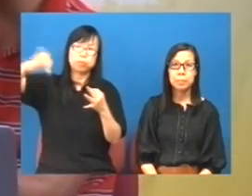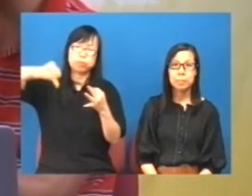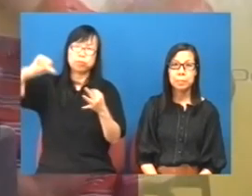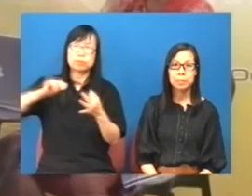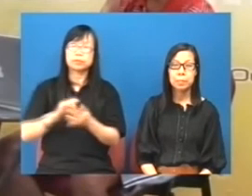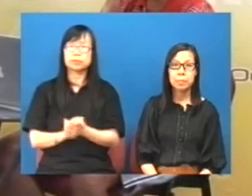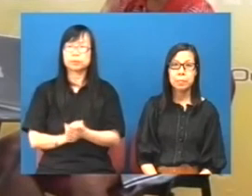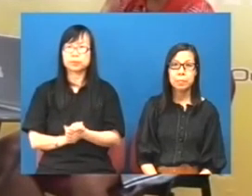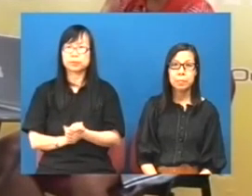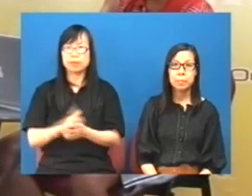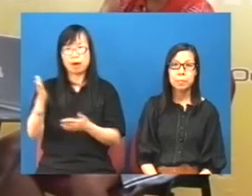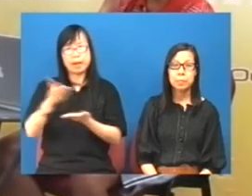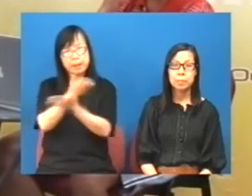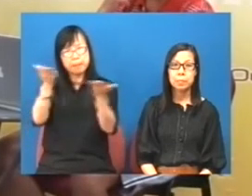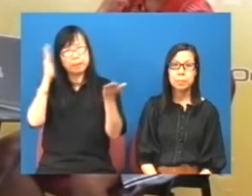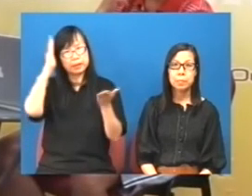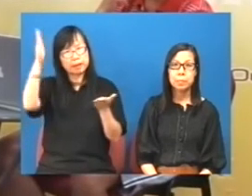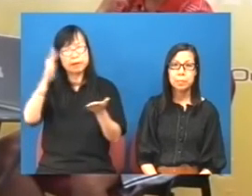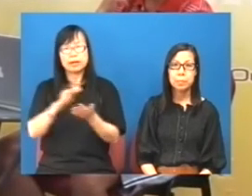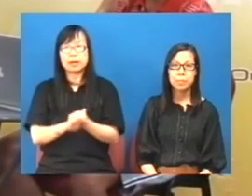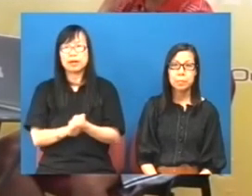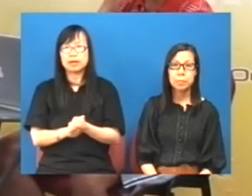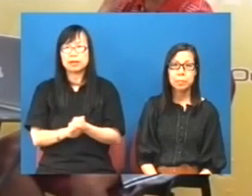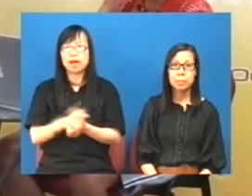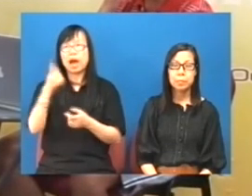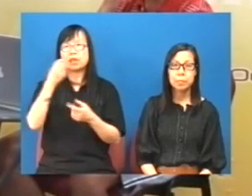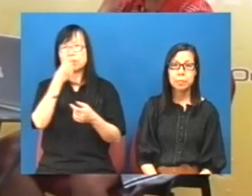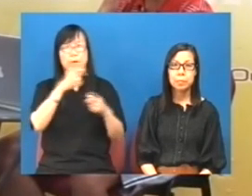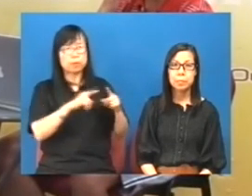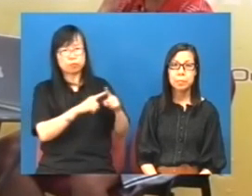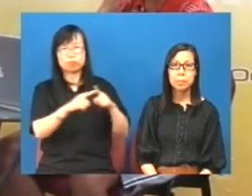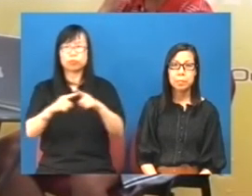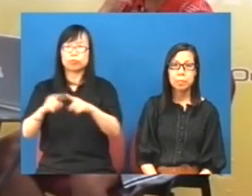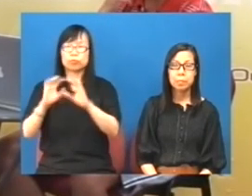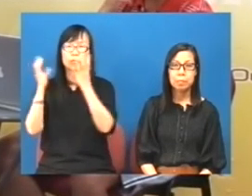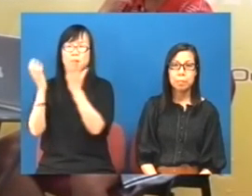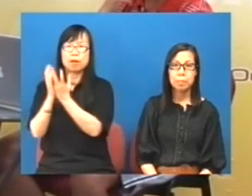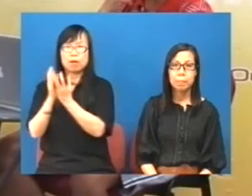大家會搞這件事我現在發文主流派好像在做夢還打算